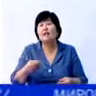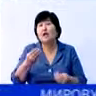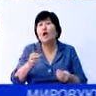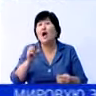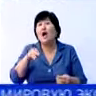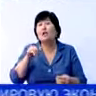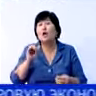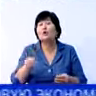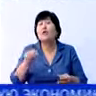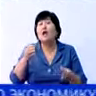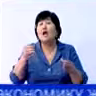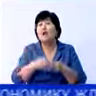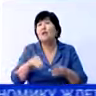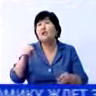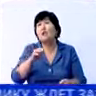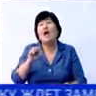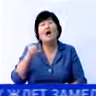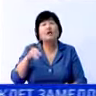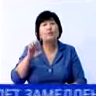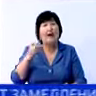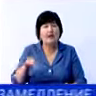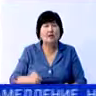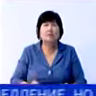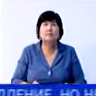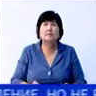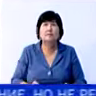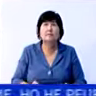от ирауской команды Жасулан Айтбай.